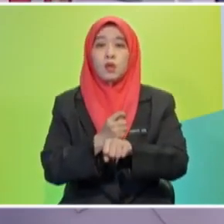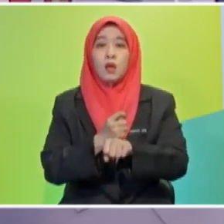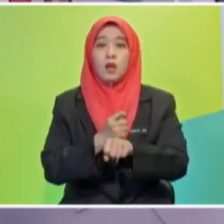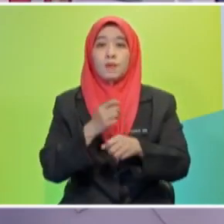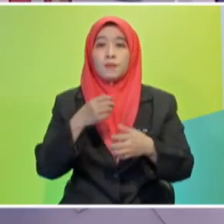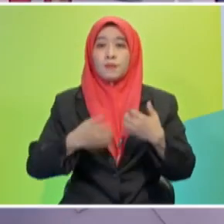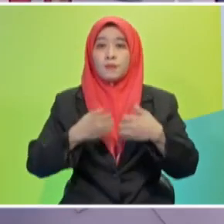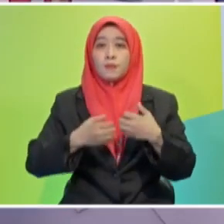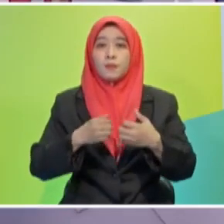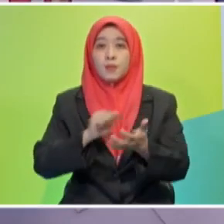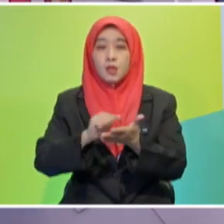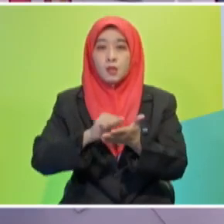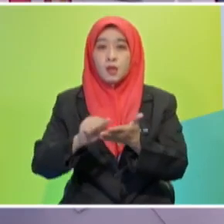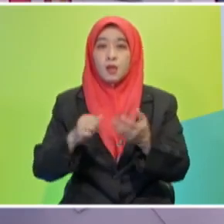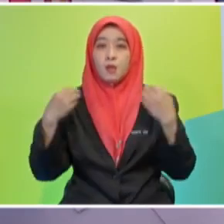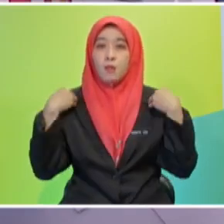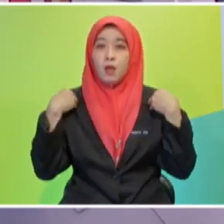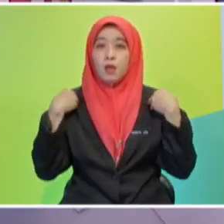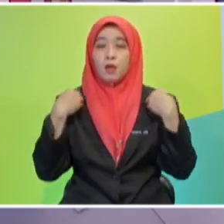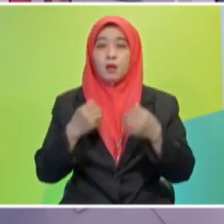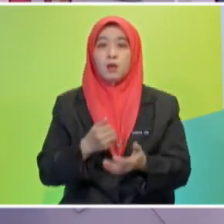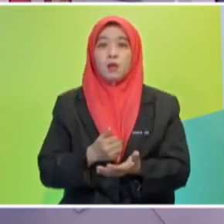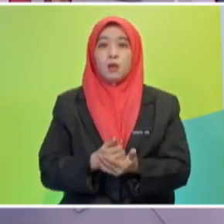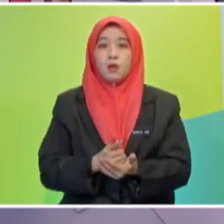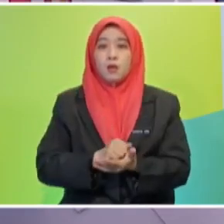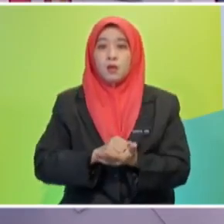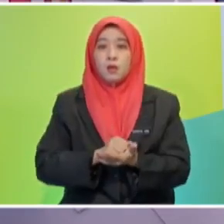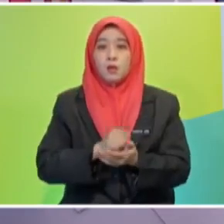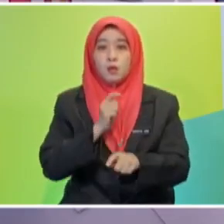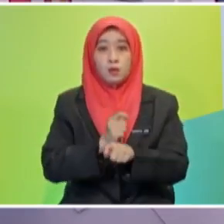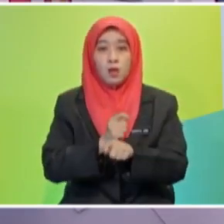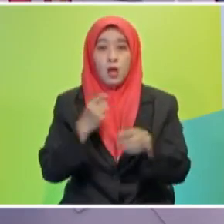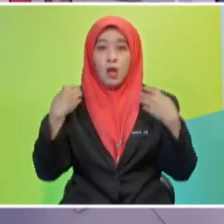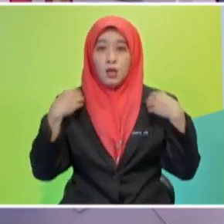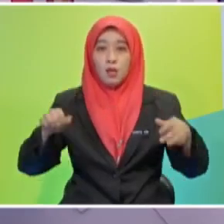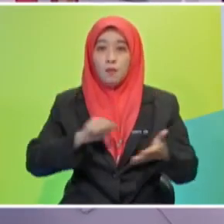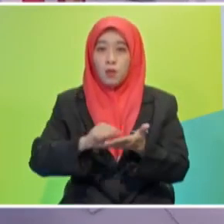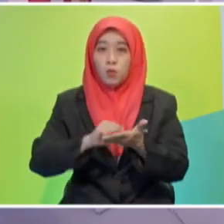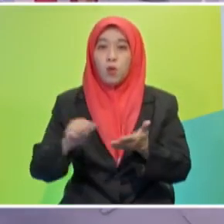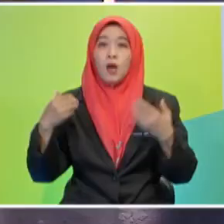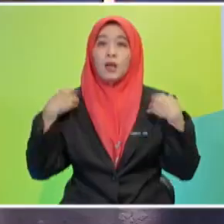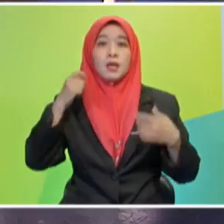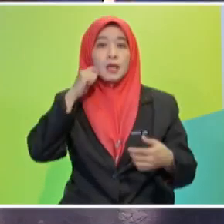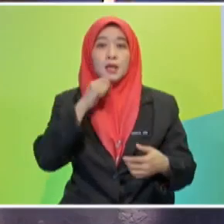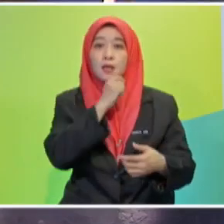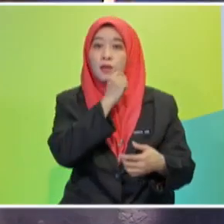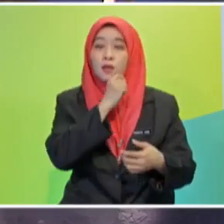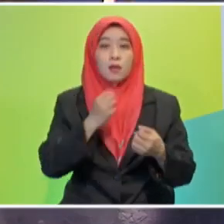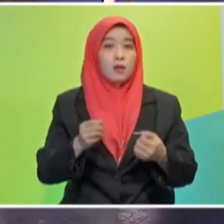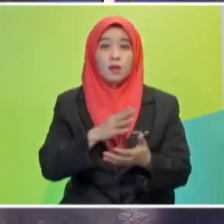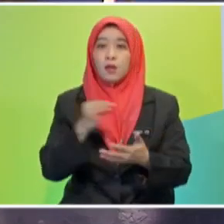tugas. Betul. Ada basuh, ada kering, dan pelbagai lagi. Okey. Jadi kat sini kita